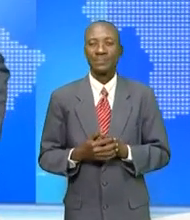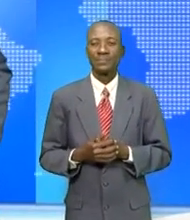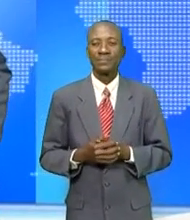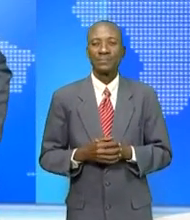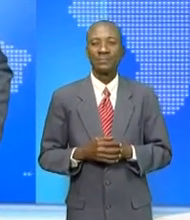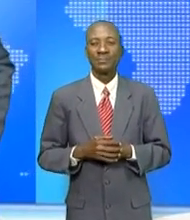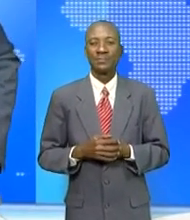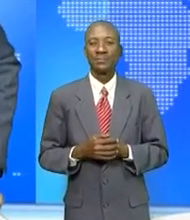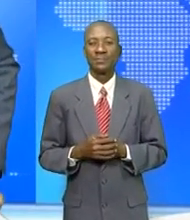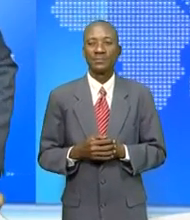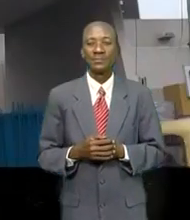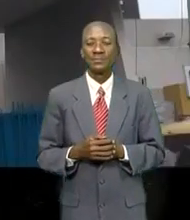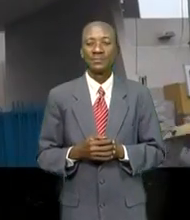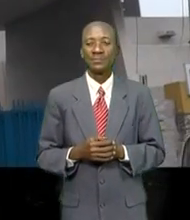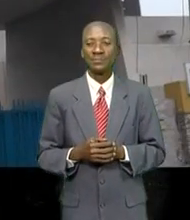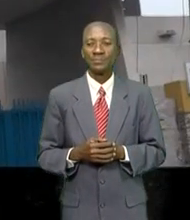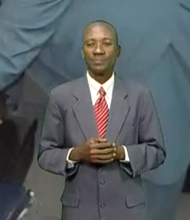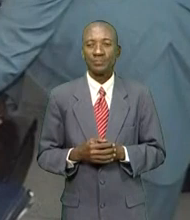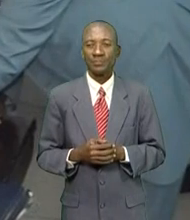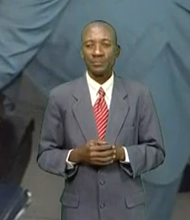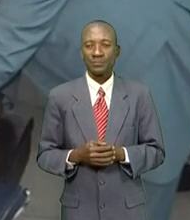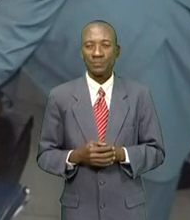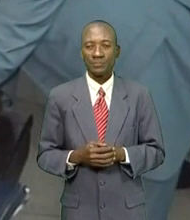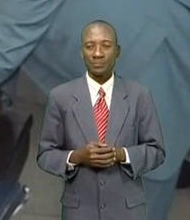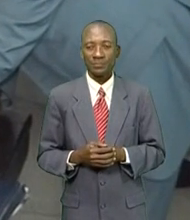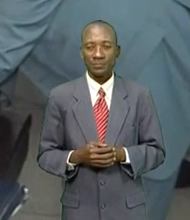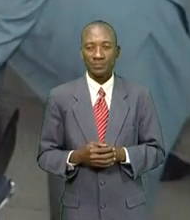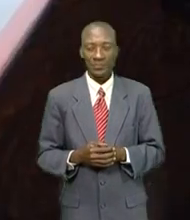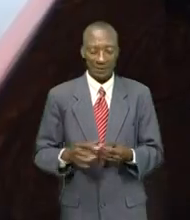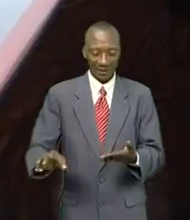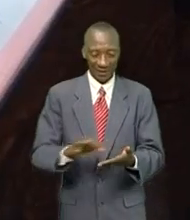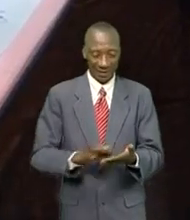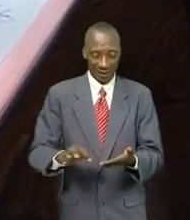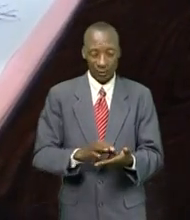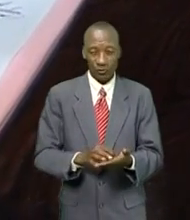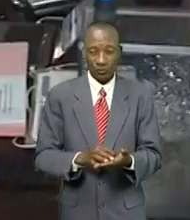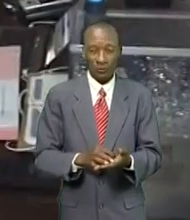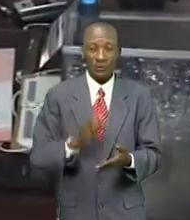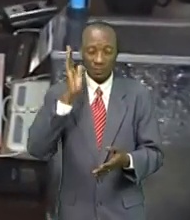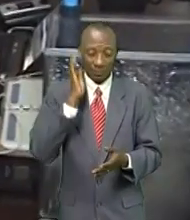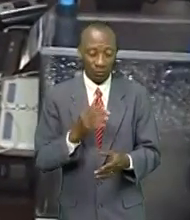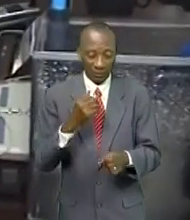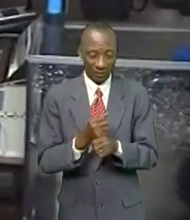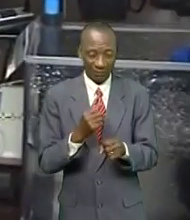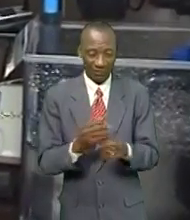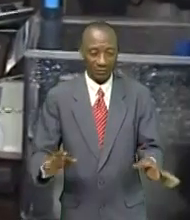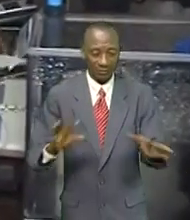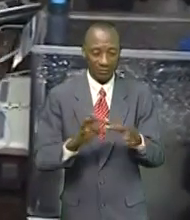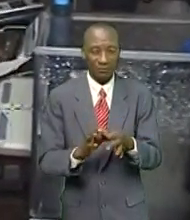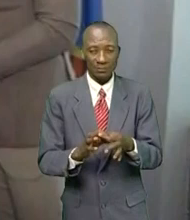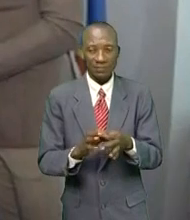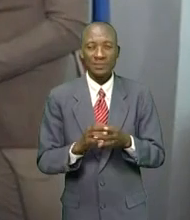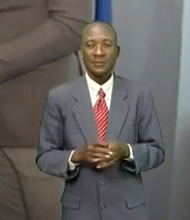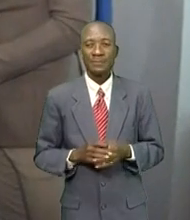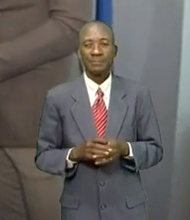Serge Mata a signé ce reportage. La signature de cette entente de collaboration marque l'aboutissement d'une concertation